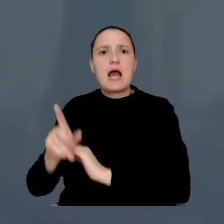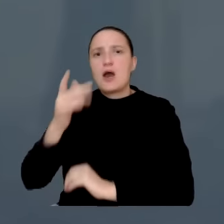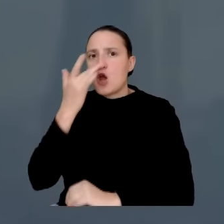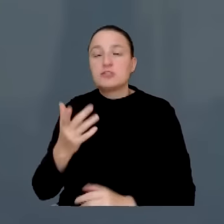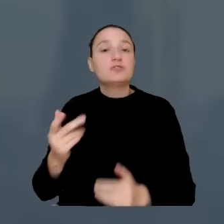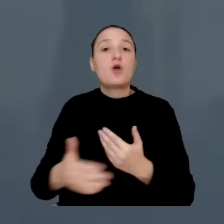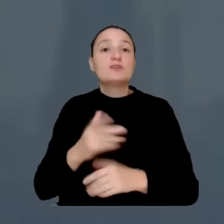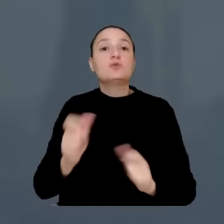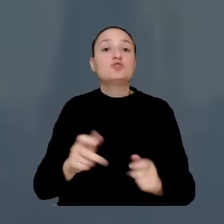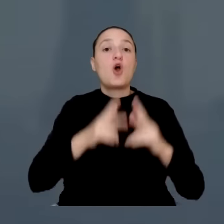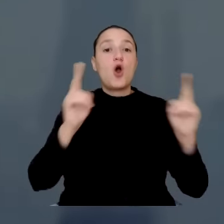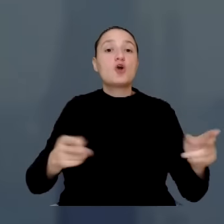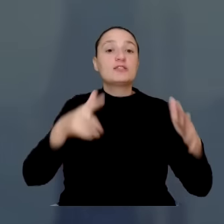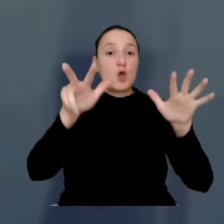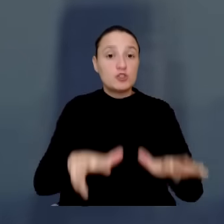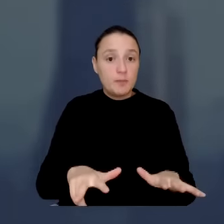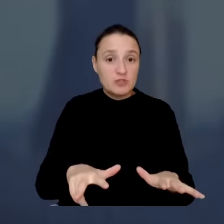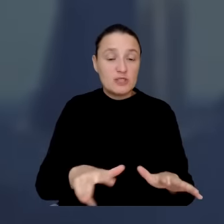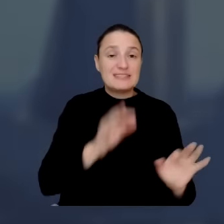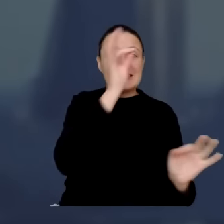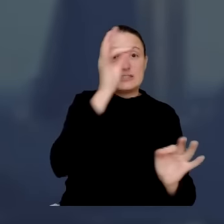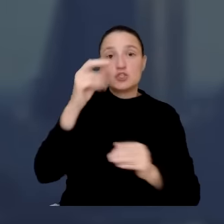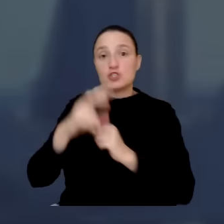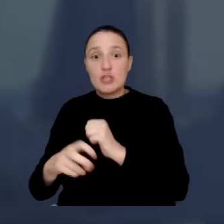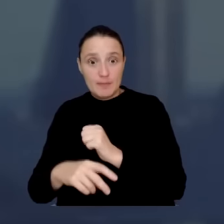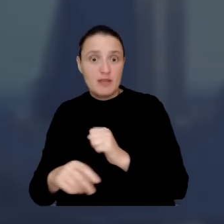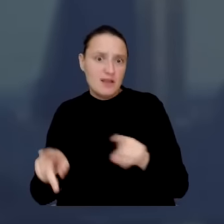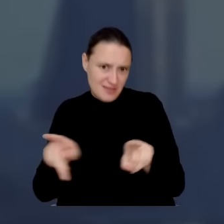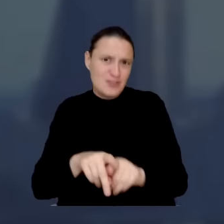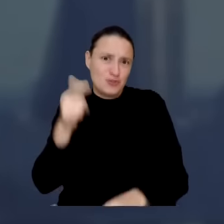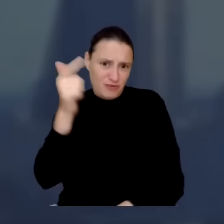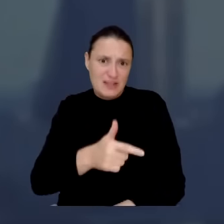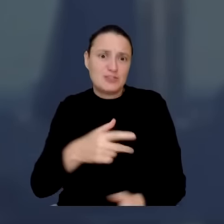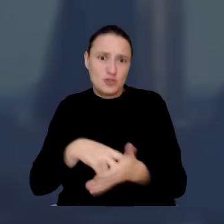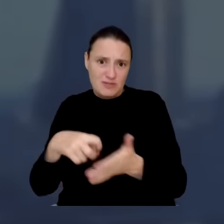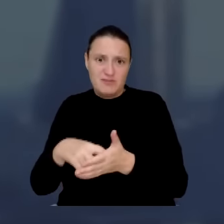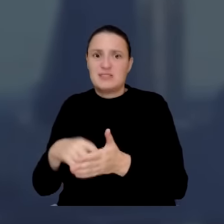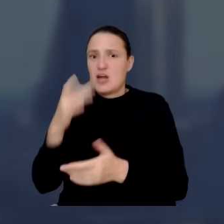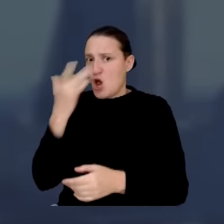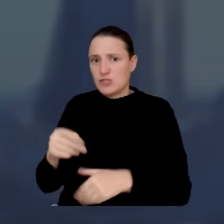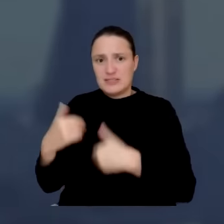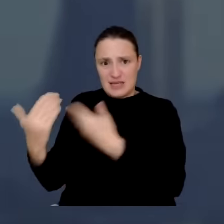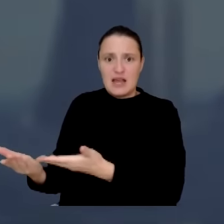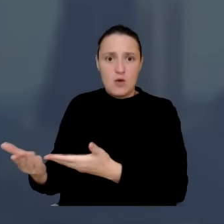miesięcy tego roku od stycznia do sierpnia MSZ wydał też prawie 2000 wi dla Rosjan